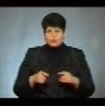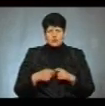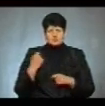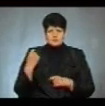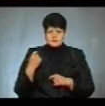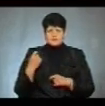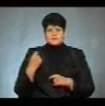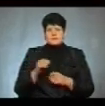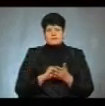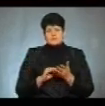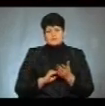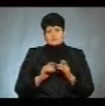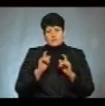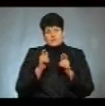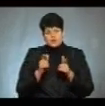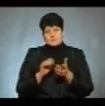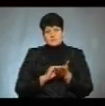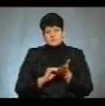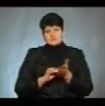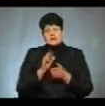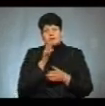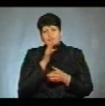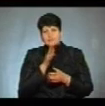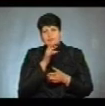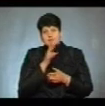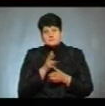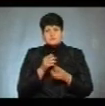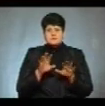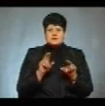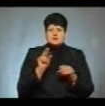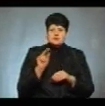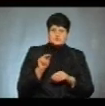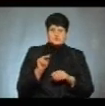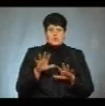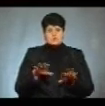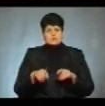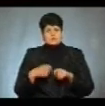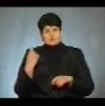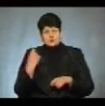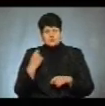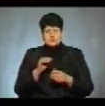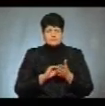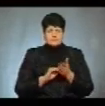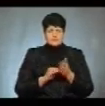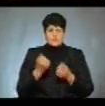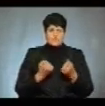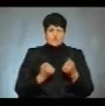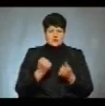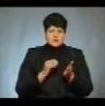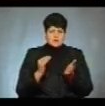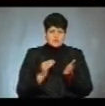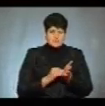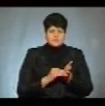правопорушення. Виписуємо повідомлення, де вказуємо дату, час, місце правопорушення і вказуємо водій,